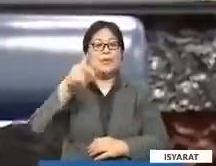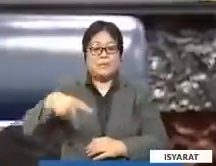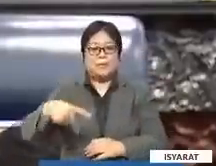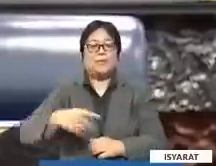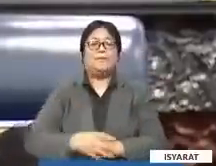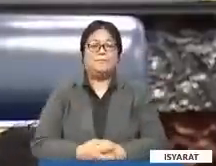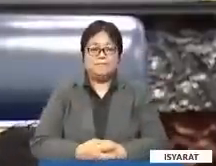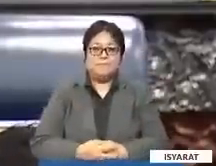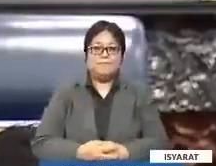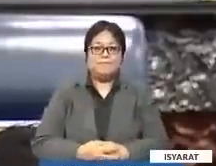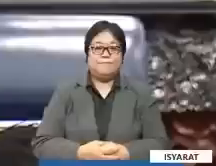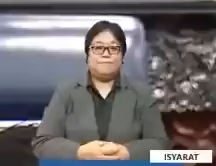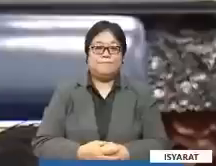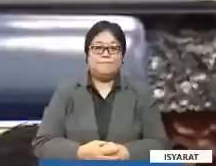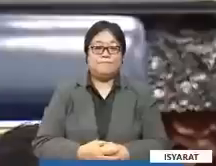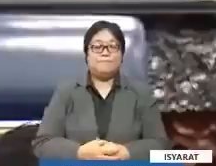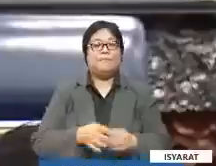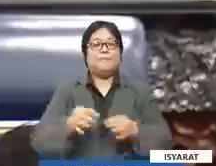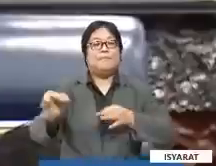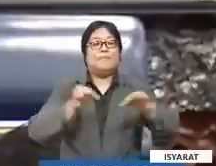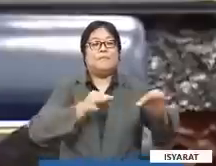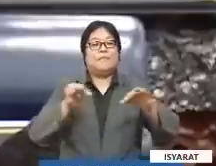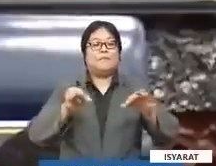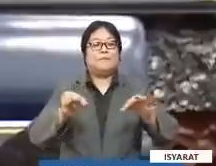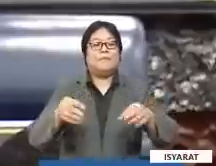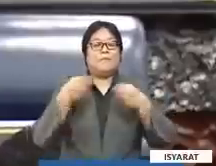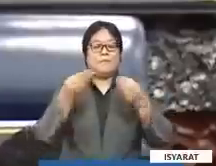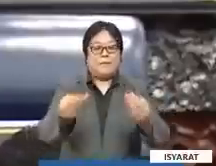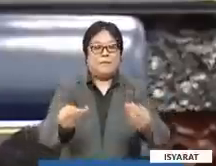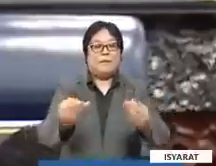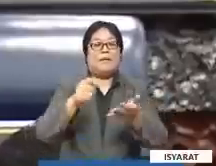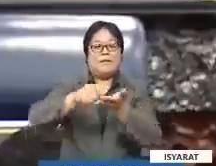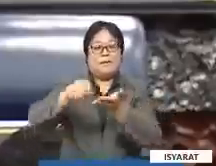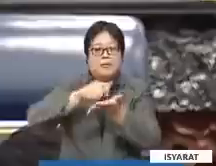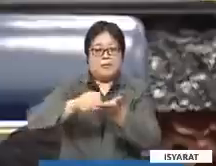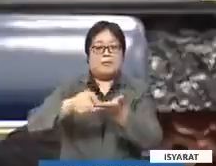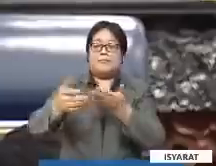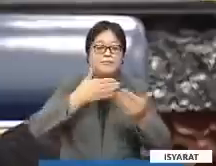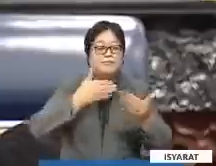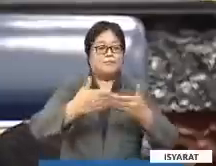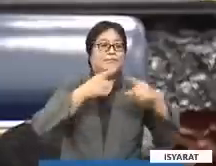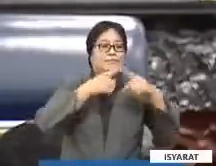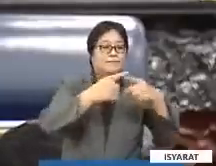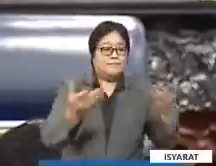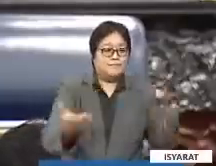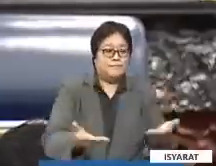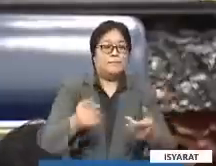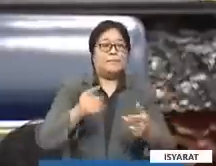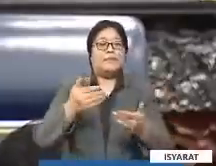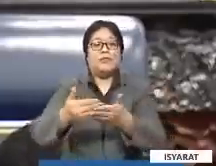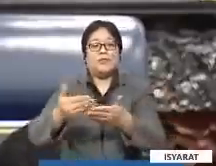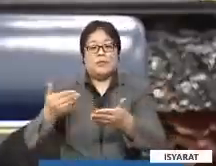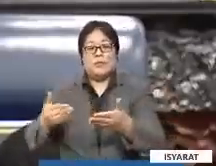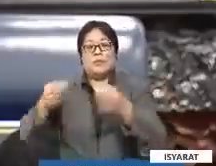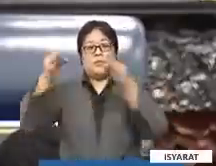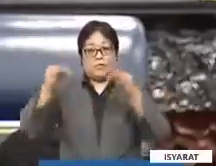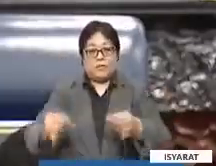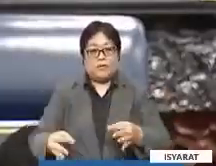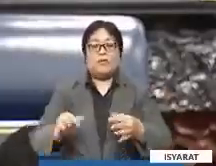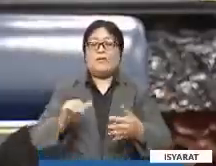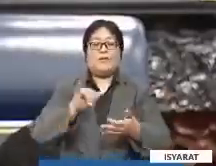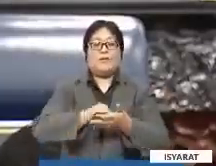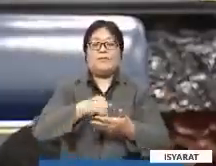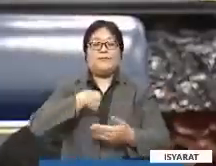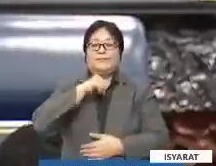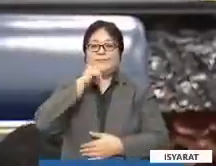supaya penjelasan diberikan setiap secara bertulis ke dalam dewan ke sebelum keputusan dibuat